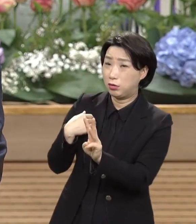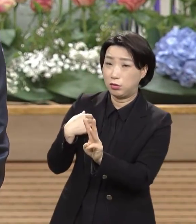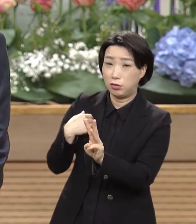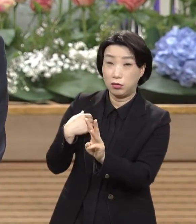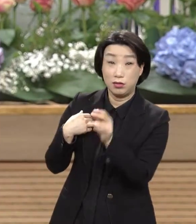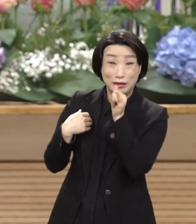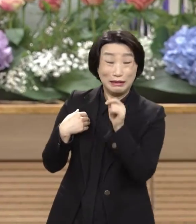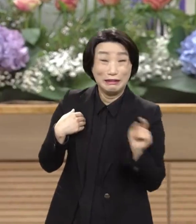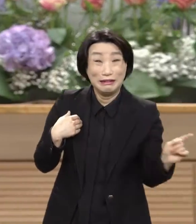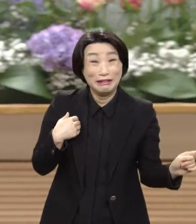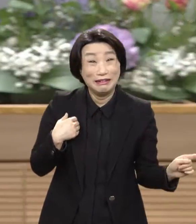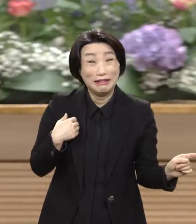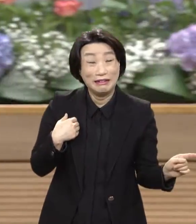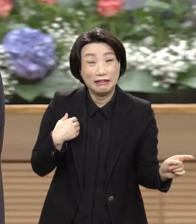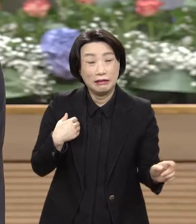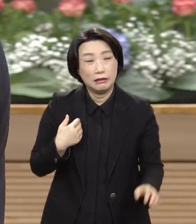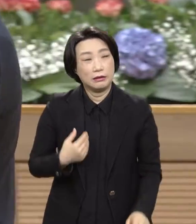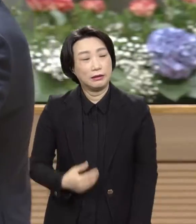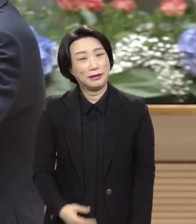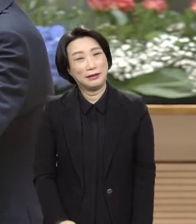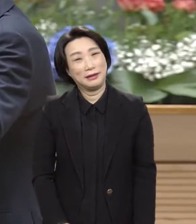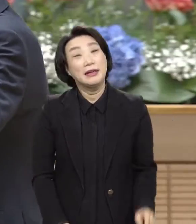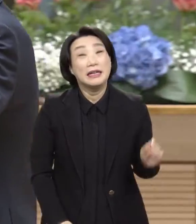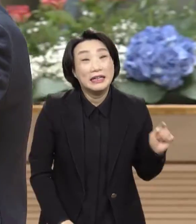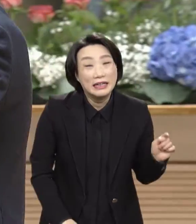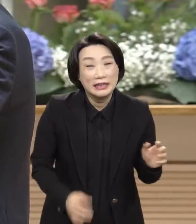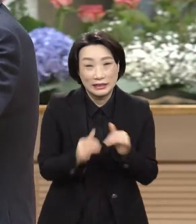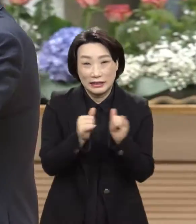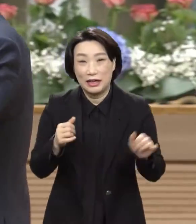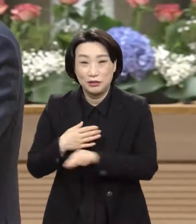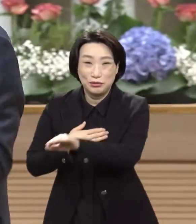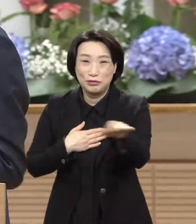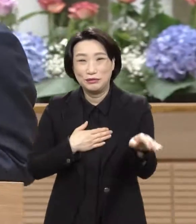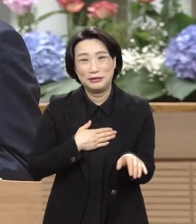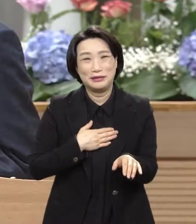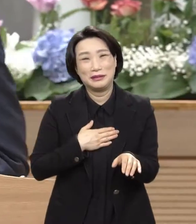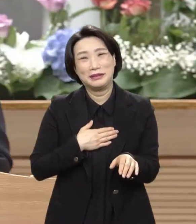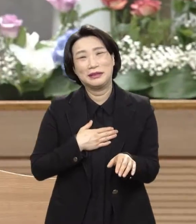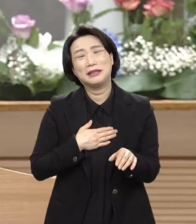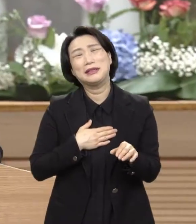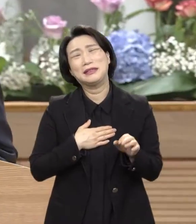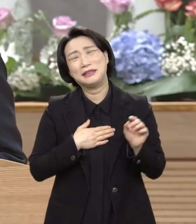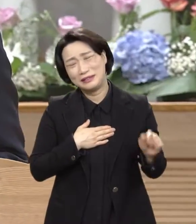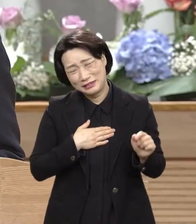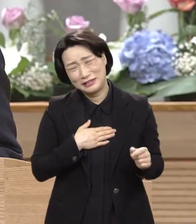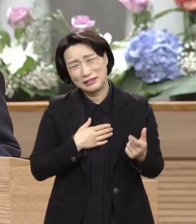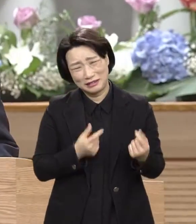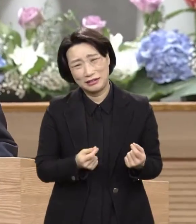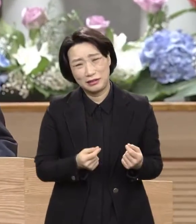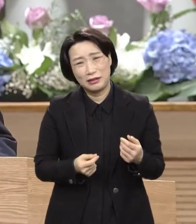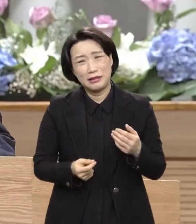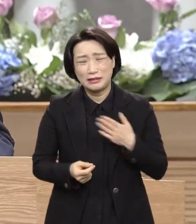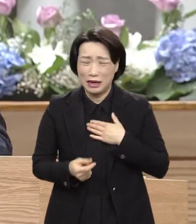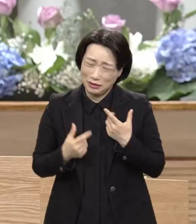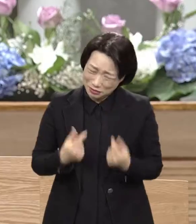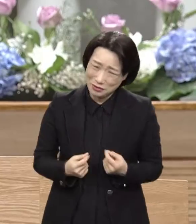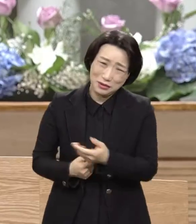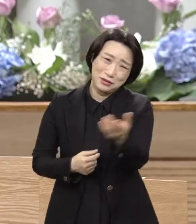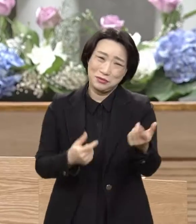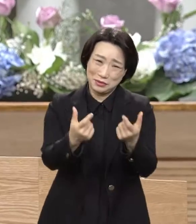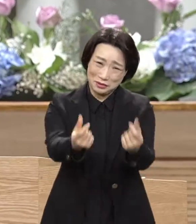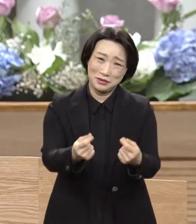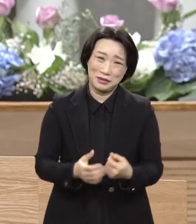부인하고 말잖아요 응? 인간은 이 정도밖에 안 돼 나도 그렇고 여러분도 그렇고